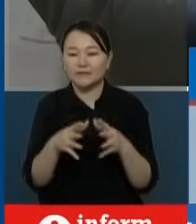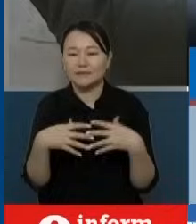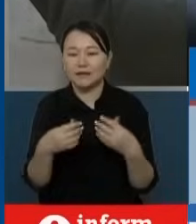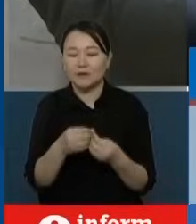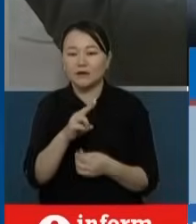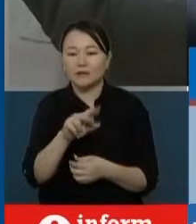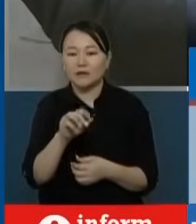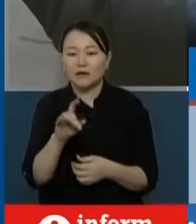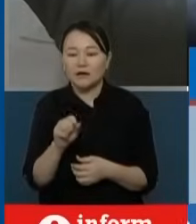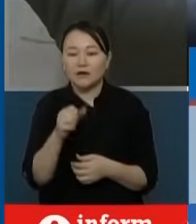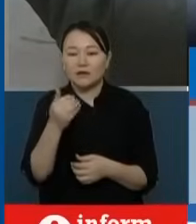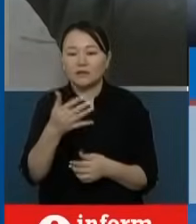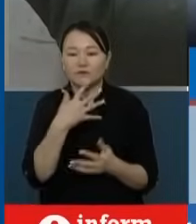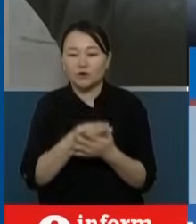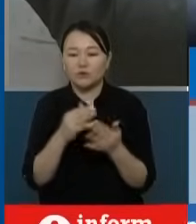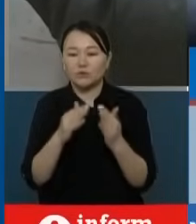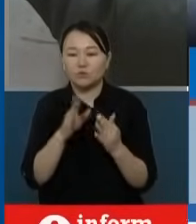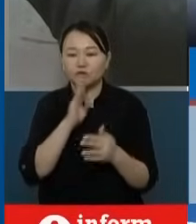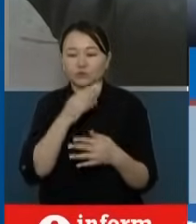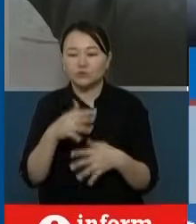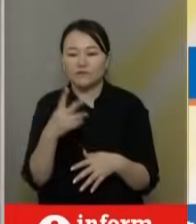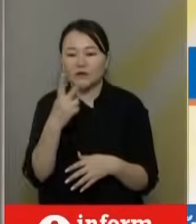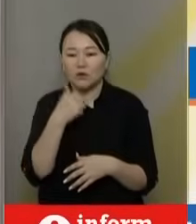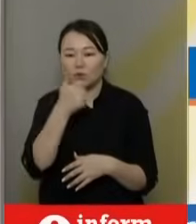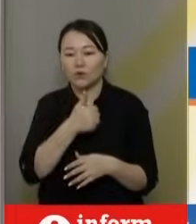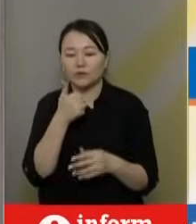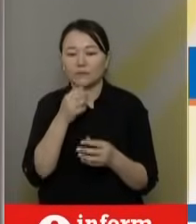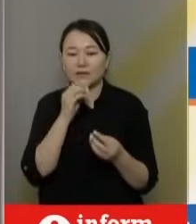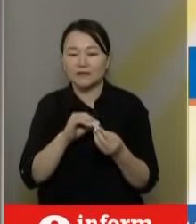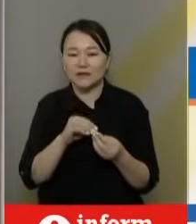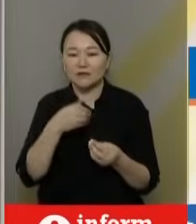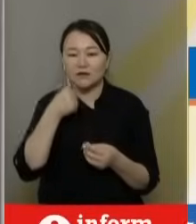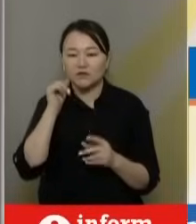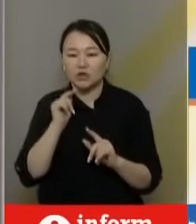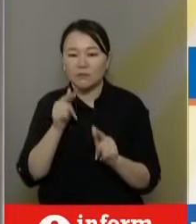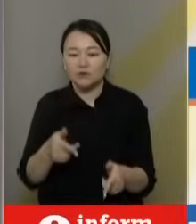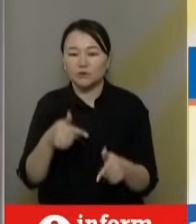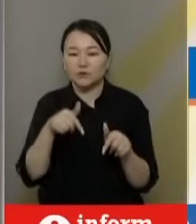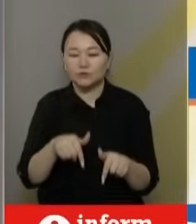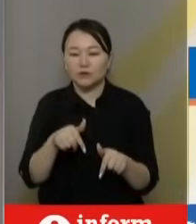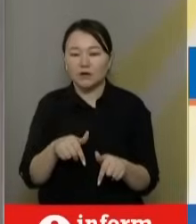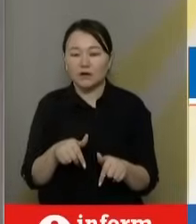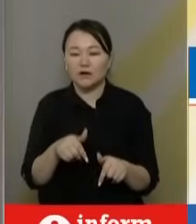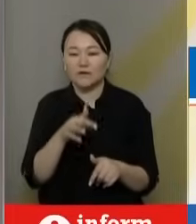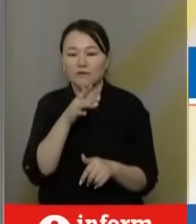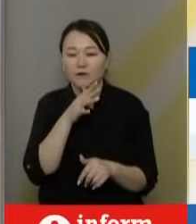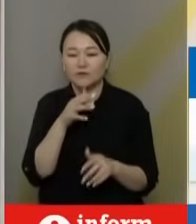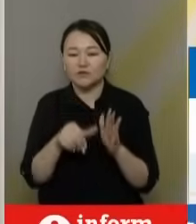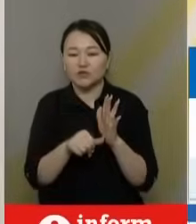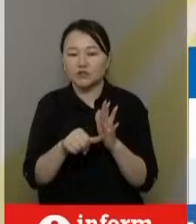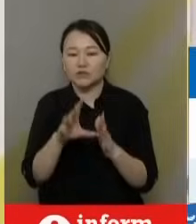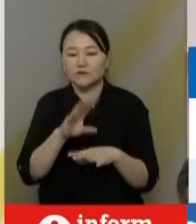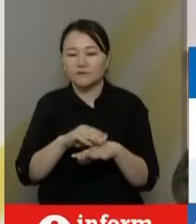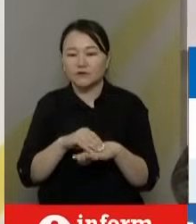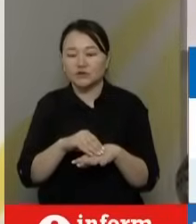Клары Тулегеновой. Дом женщины топит уже второй год подряд. Сюда я поступила вчера, где-то в 6 часов